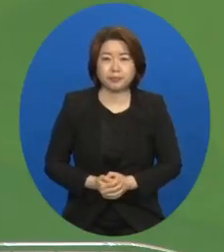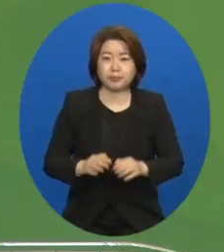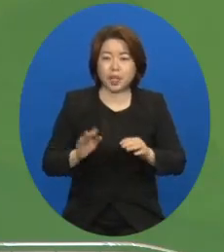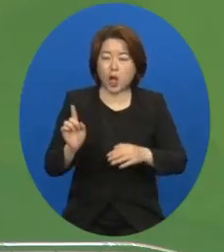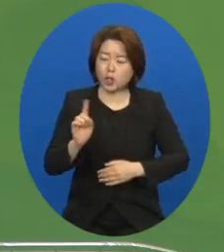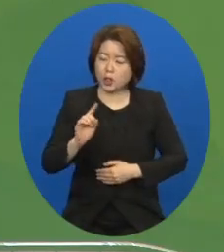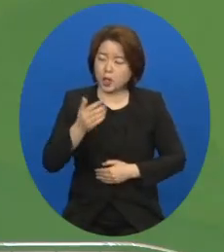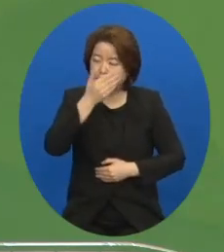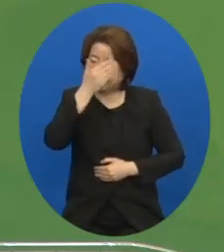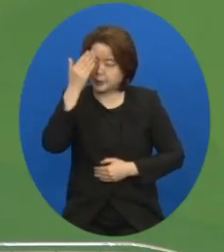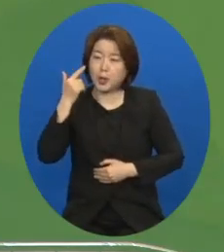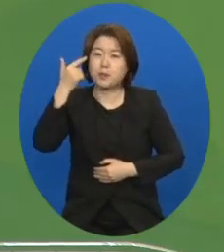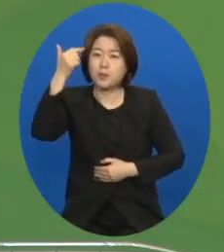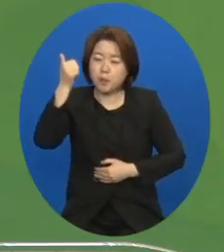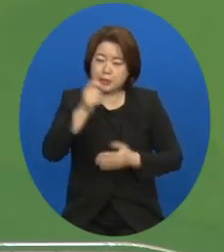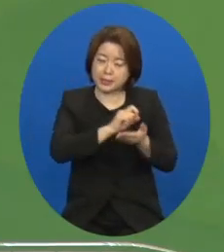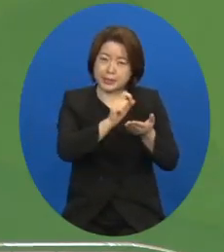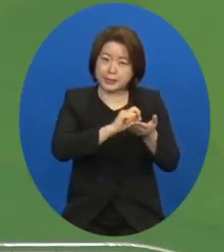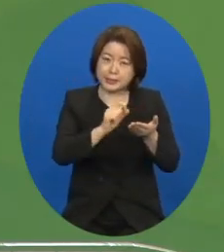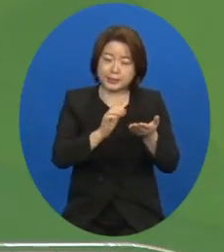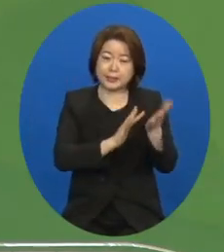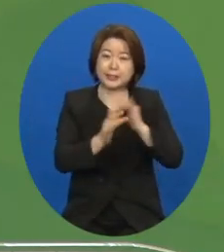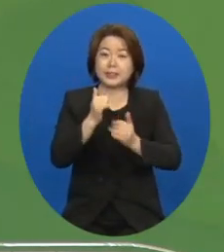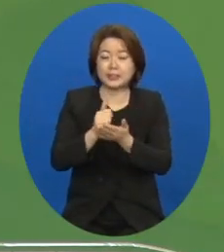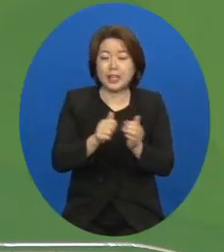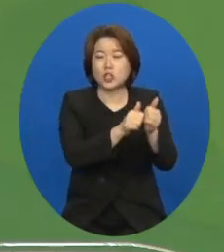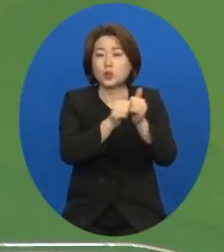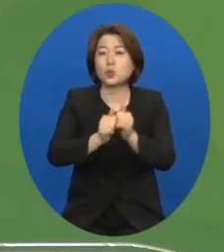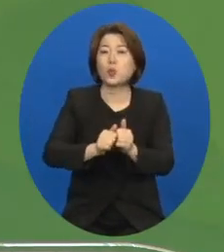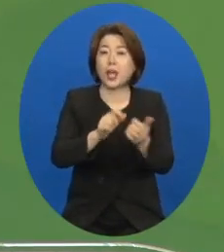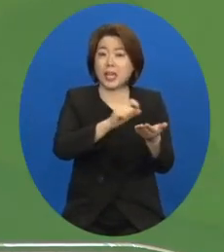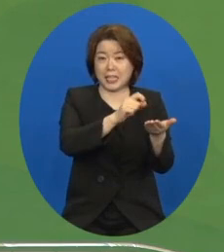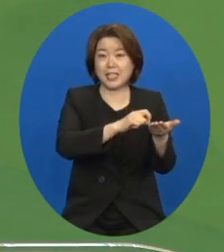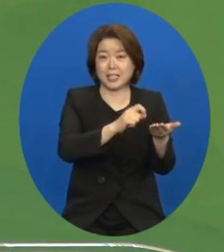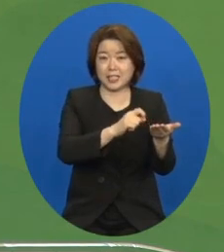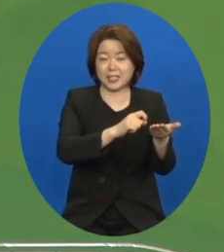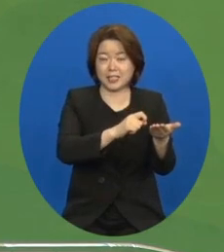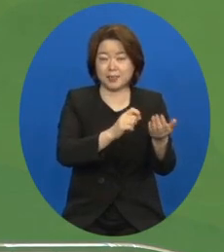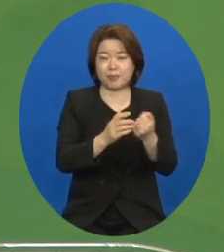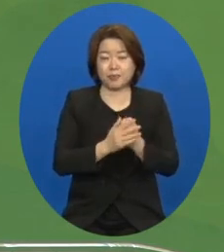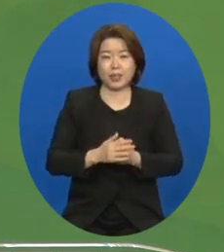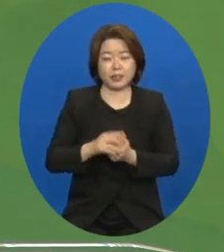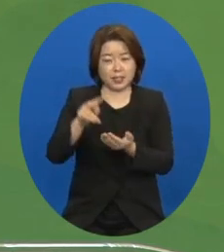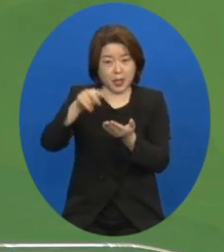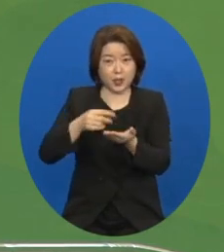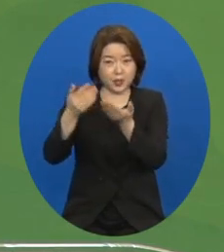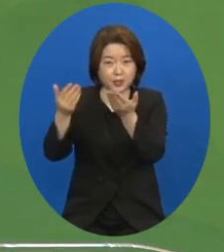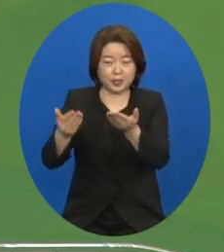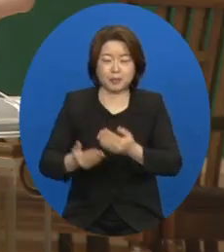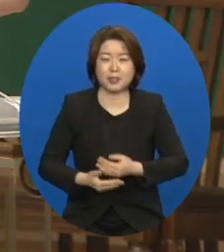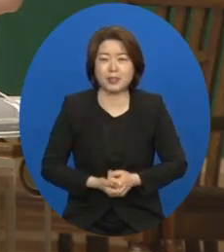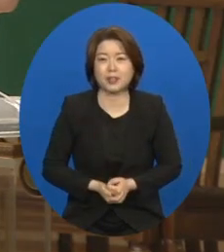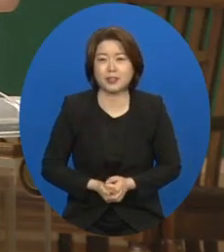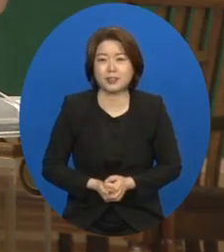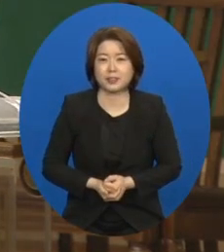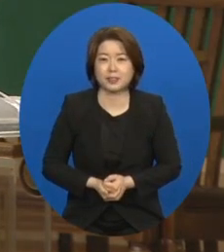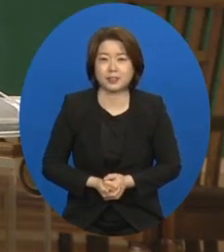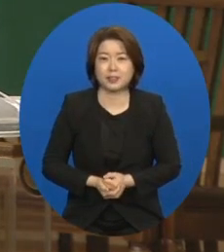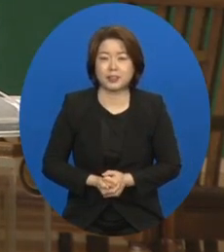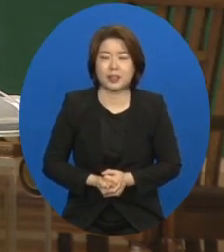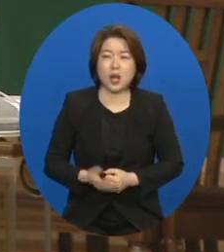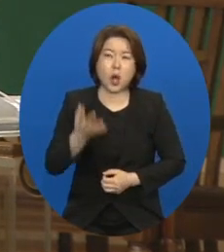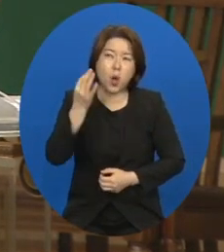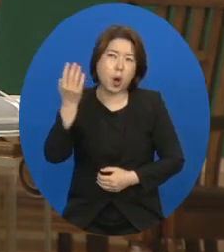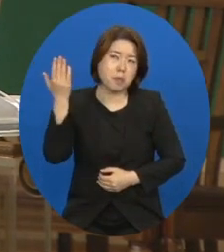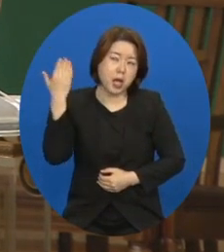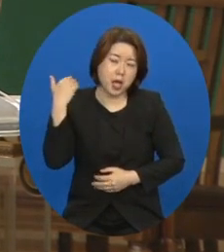젊은 목사님께서 쓰신 예수 동행 일기를 제가 잠깐 읽어드리겠습니다. 얼마